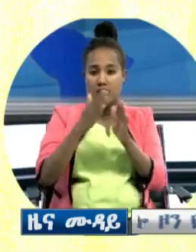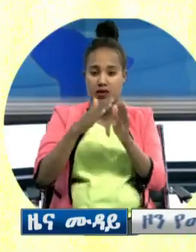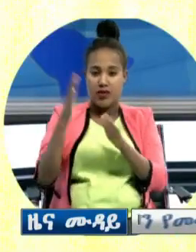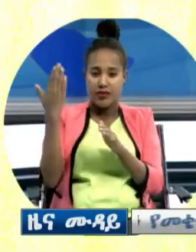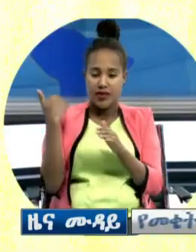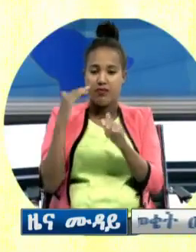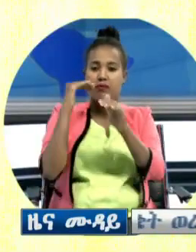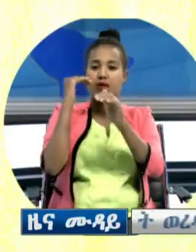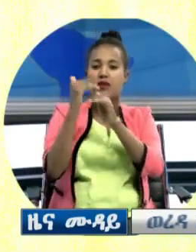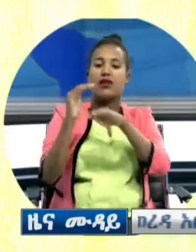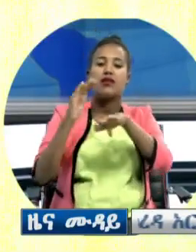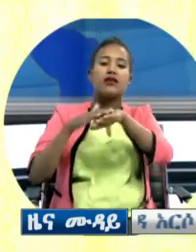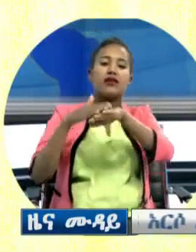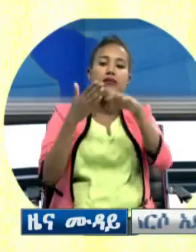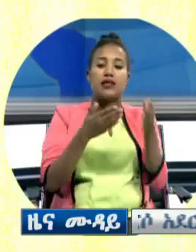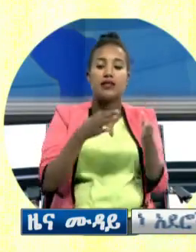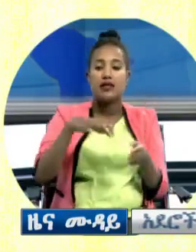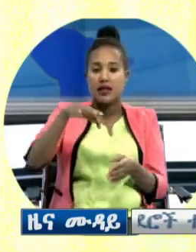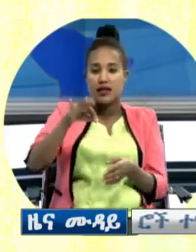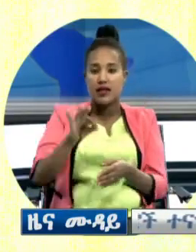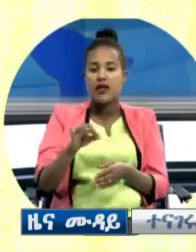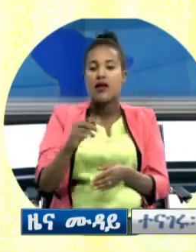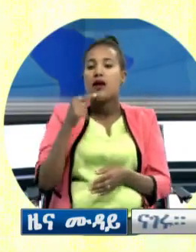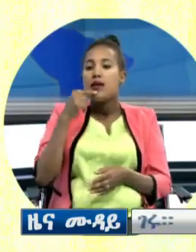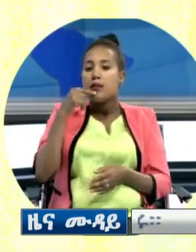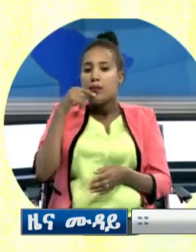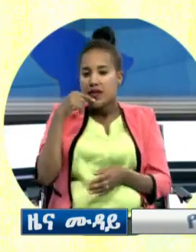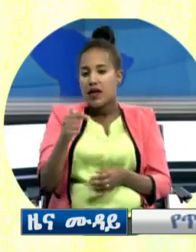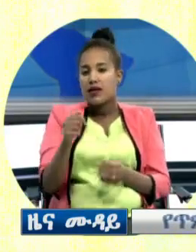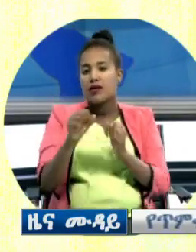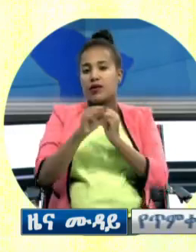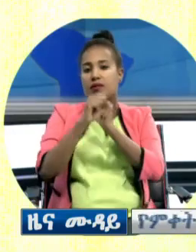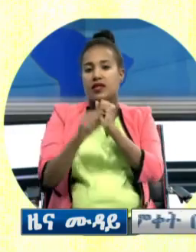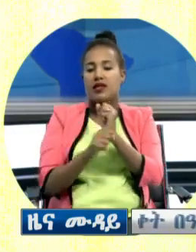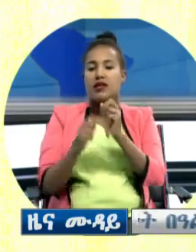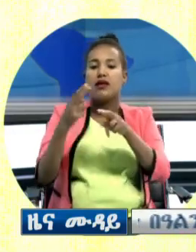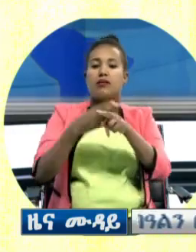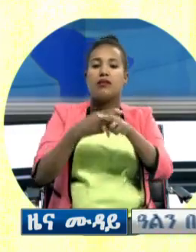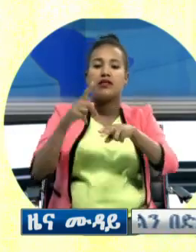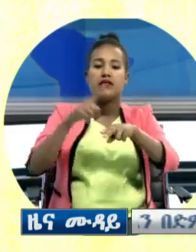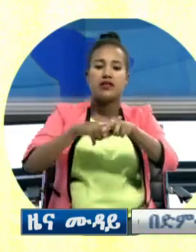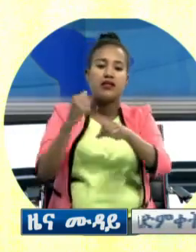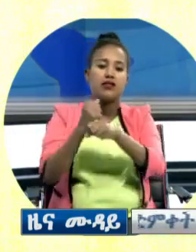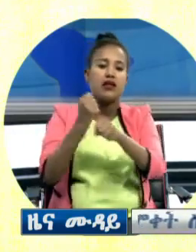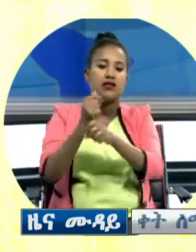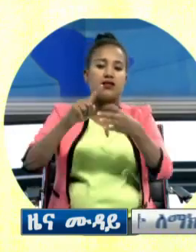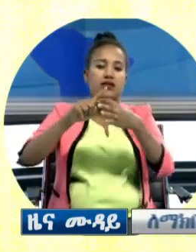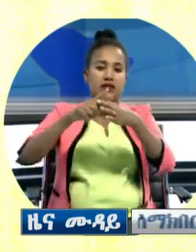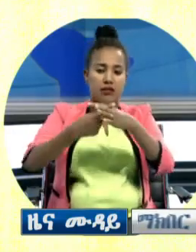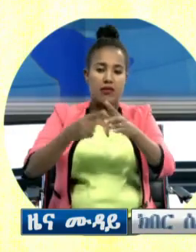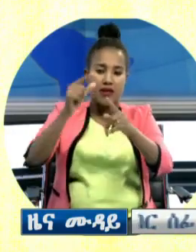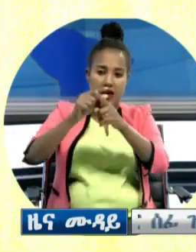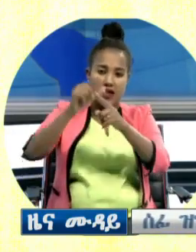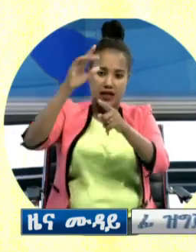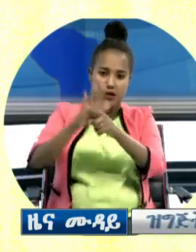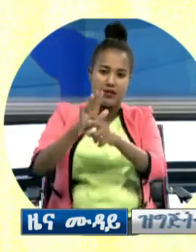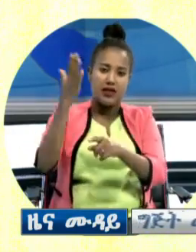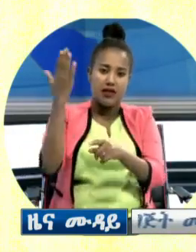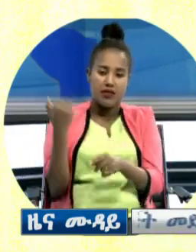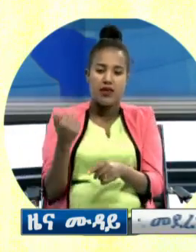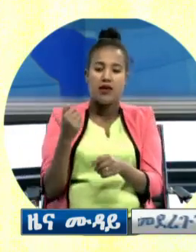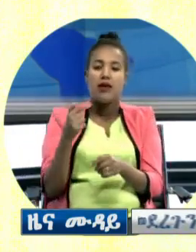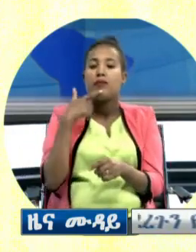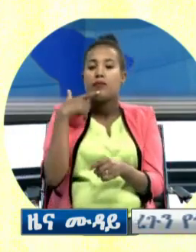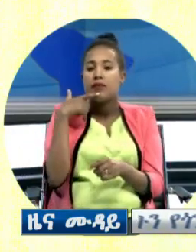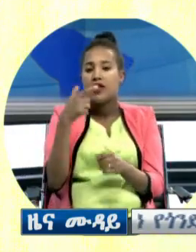ላይ ተጋብዘን ተገኝተን በተናገርነው መሰረት በአጭር ጊዜ ውስጥ ስራዎችን እንጀምራለን ብለን ቃል ገብተን ነበር። በተናገርነው